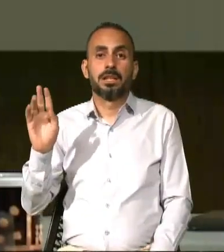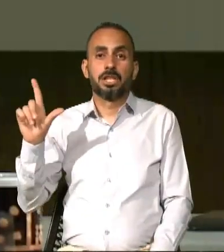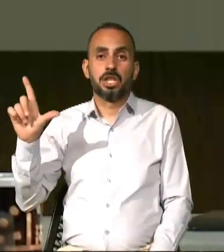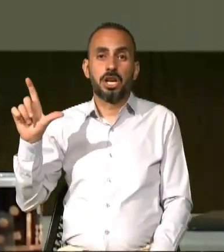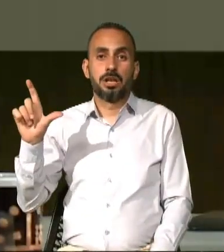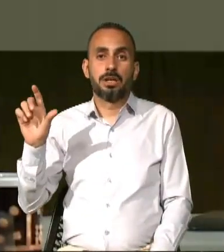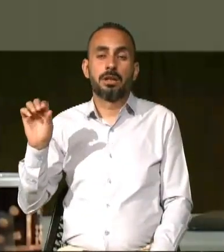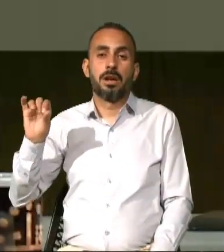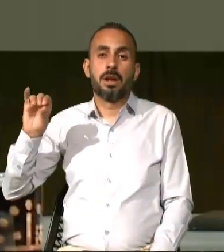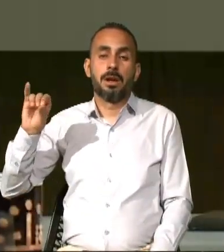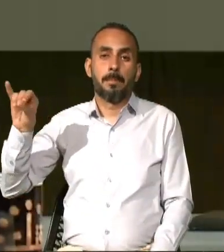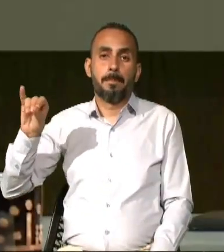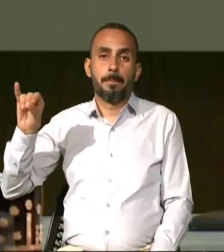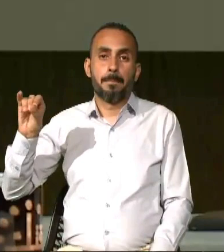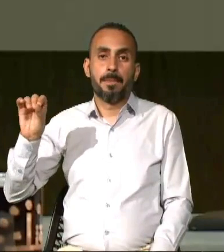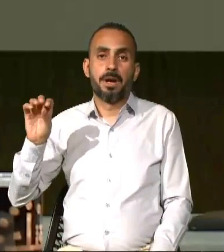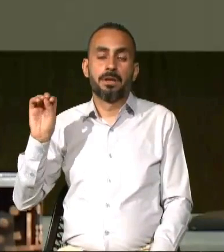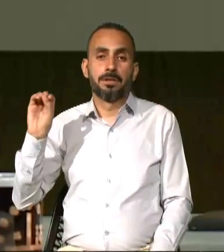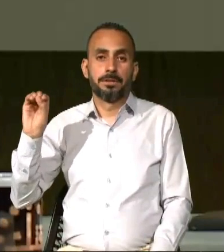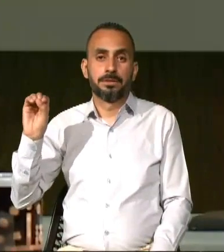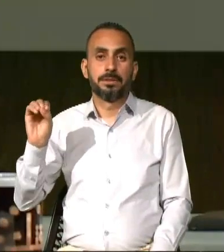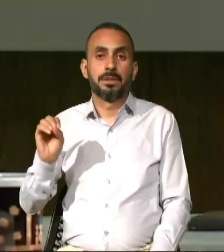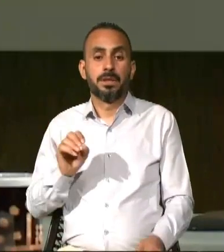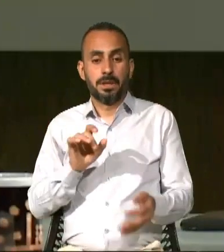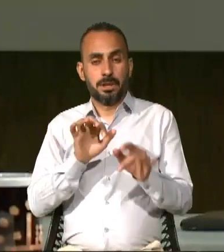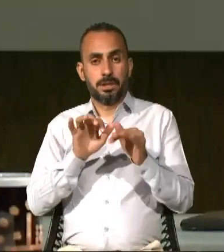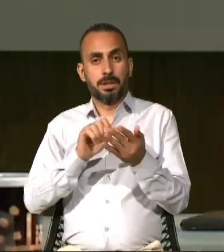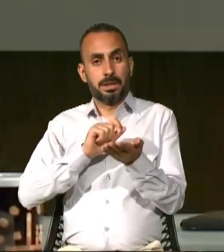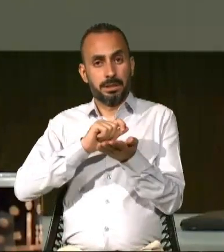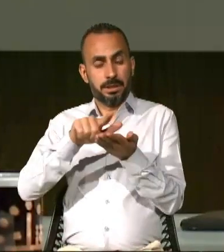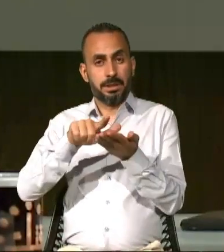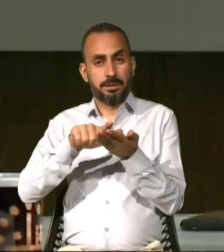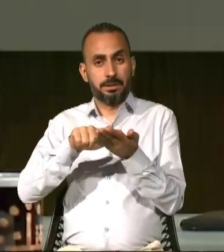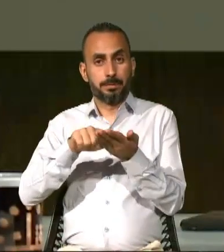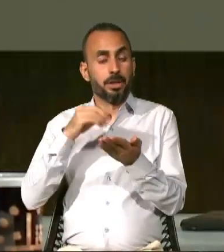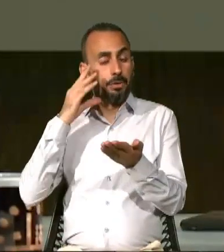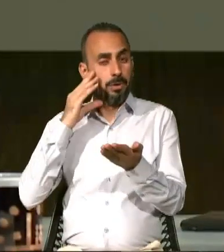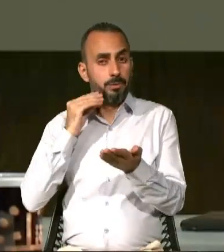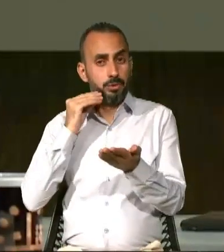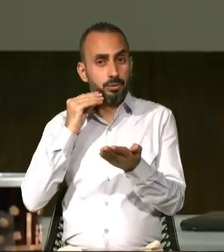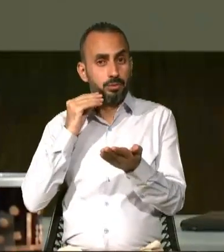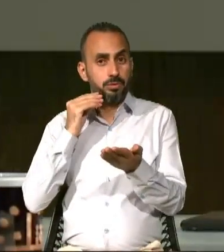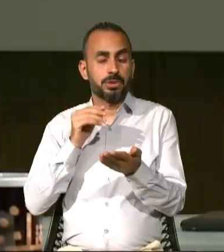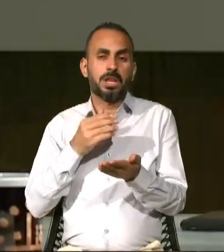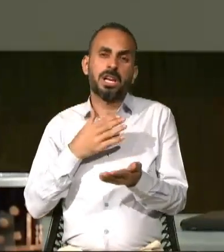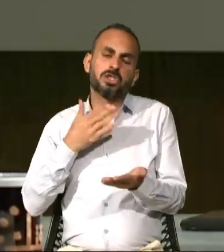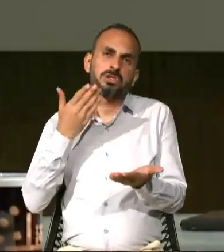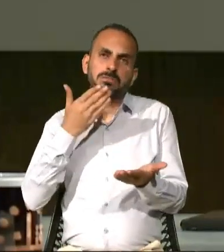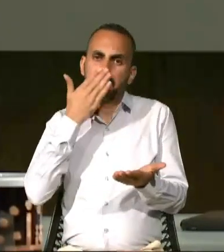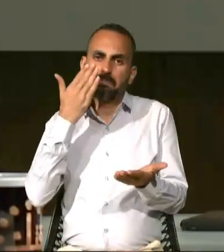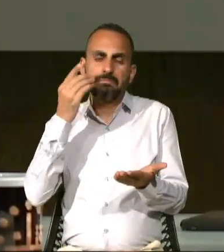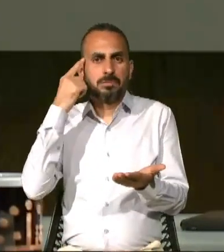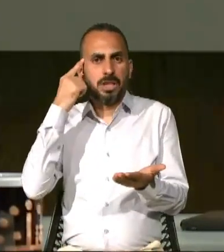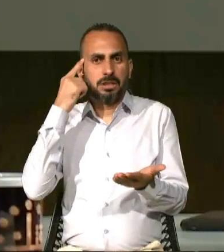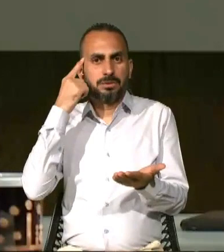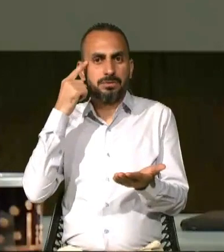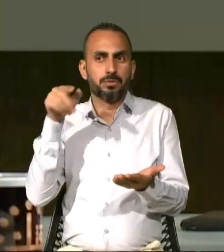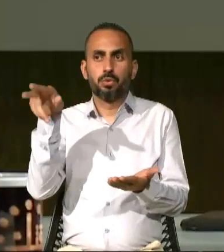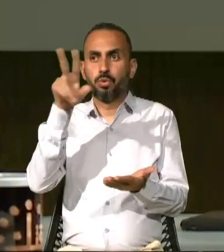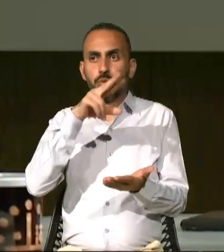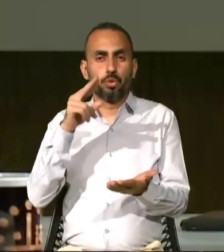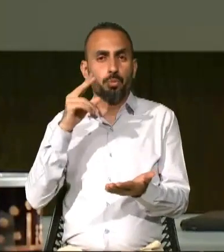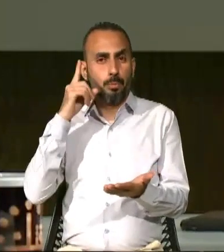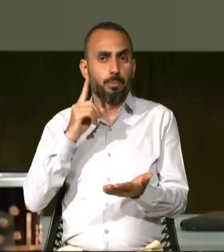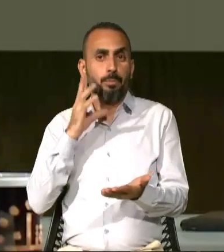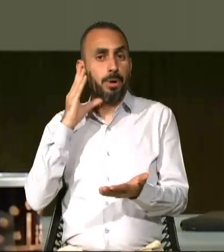اتصل عشان نعرف انتوا عايزين كده، حابين الفكره دي ولا ملهاش لازمة. أنا برحب الأخ رامز مرة